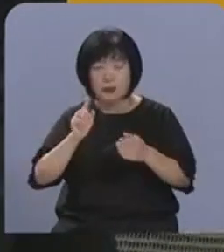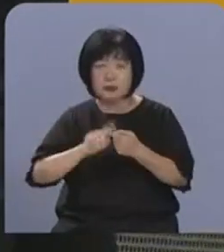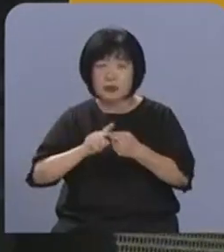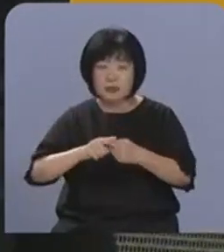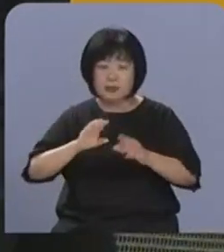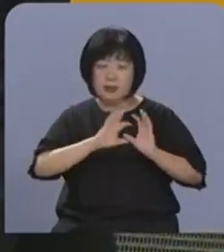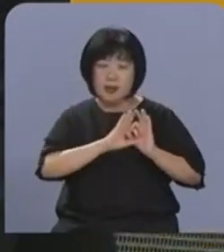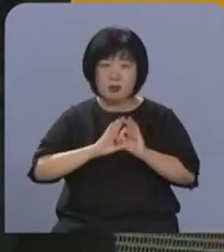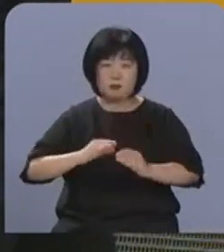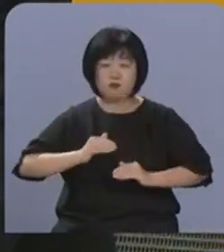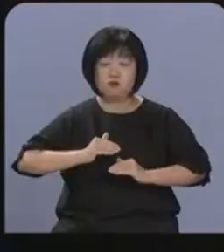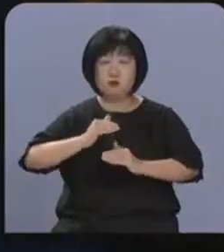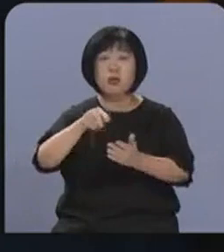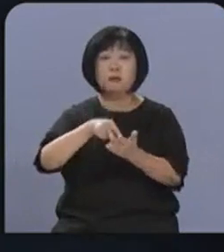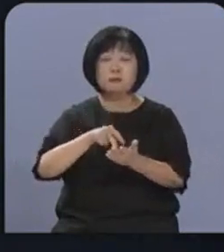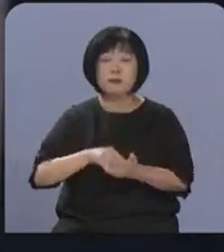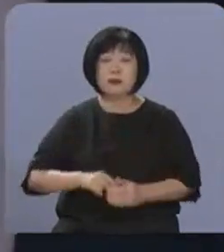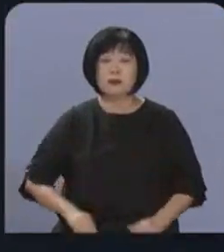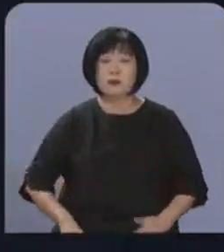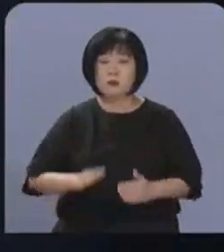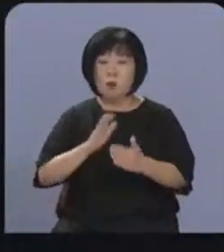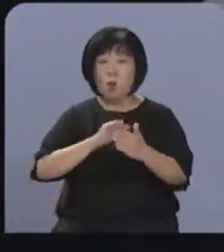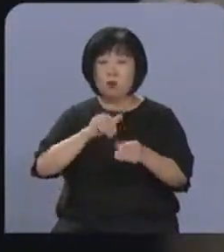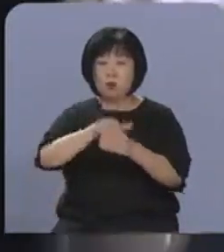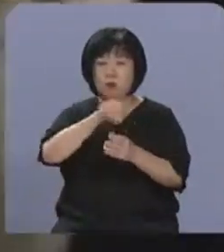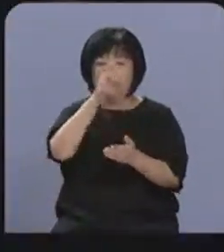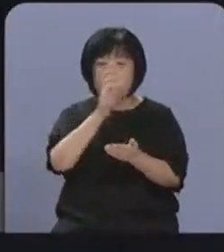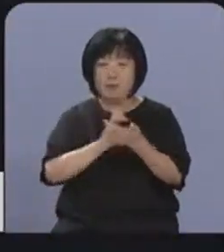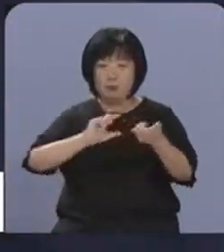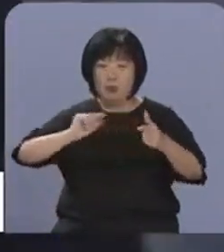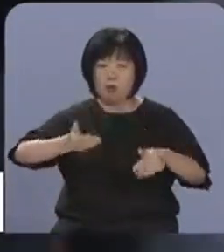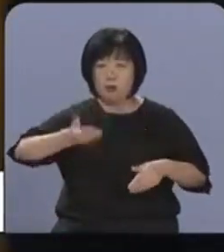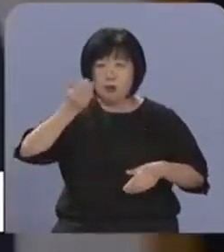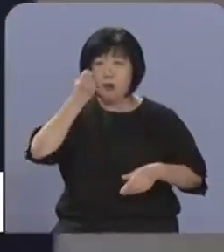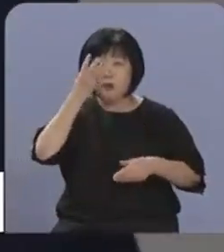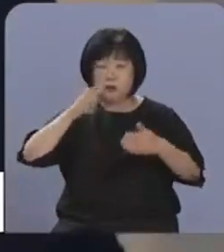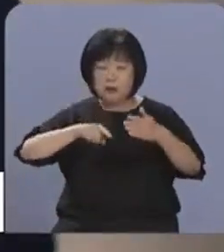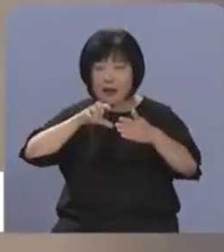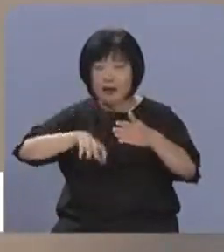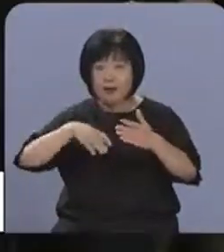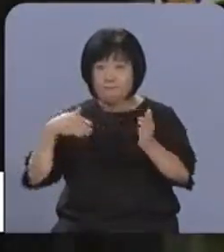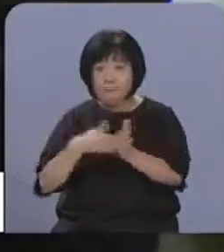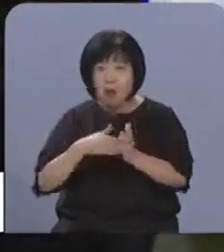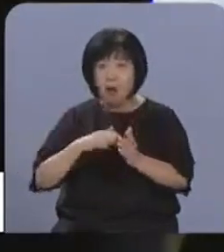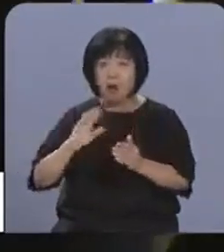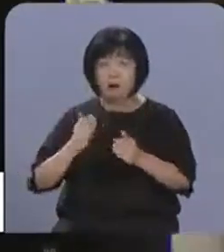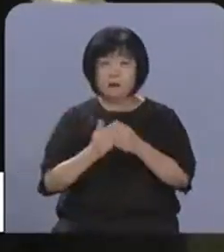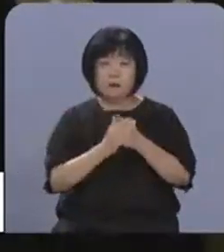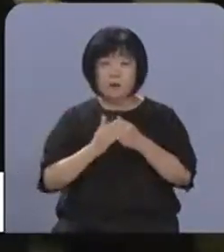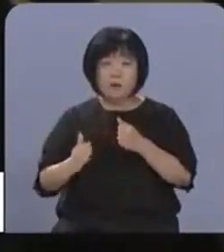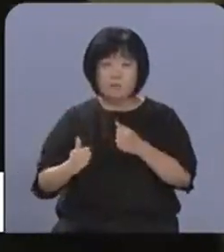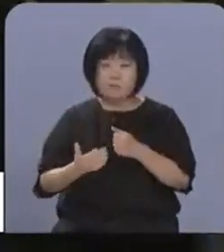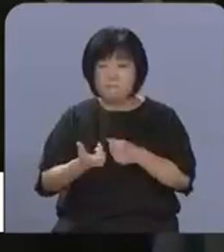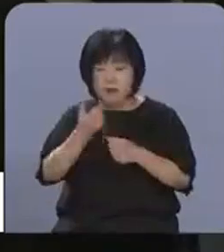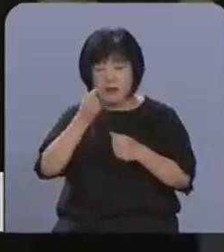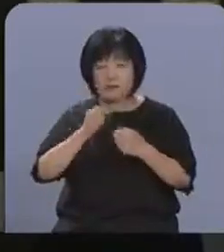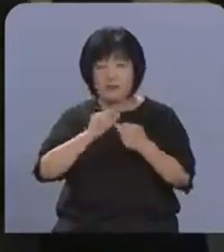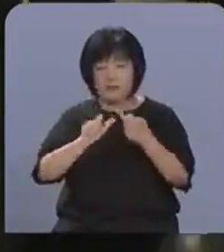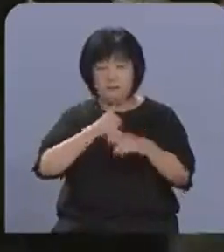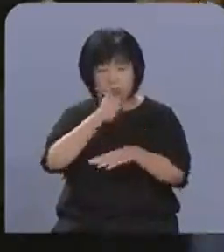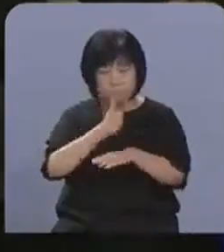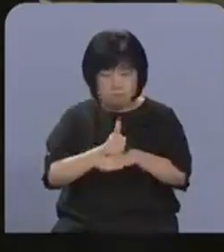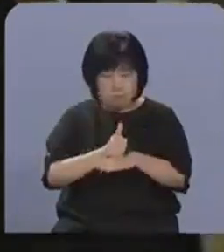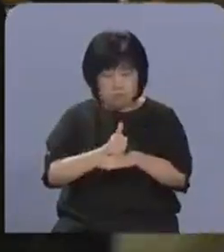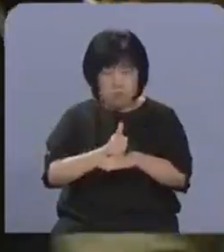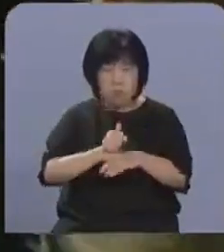추진할 것이라는 입장입니다 공직선거법 항소심은 석달 안에 마치게 돼 있어 이러면 올 연말이면